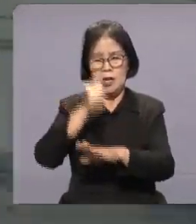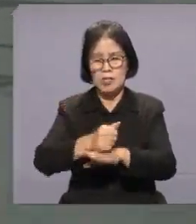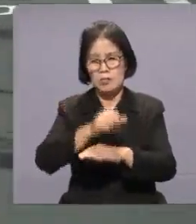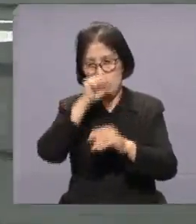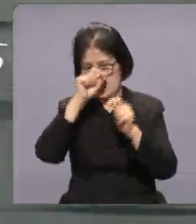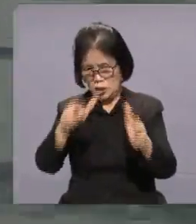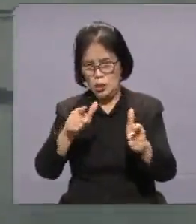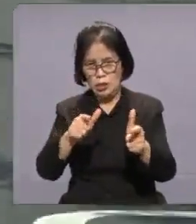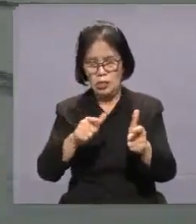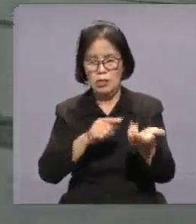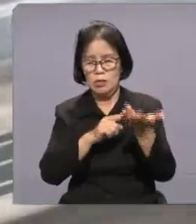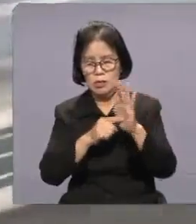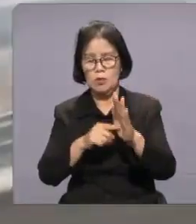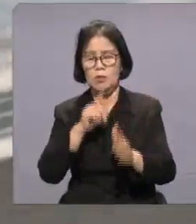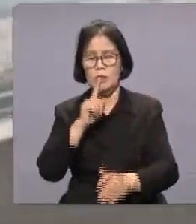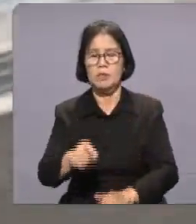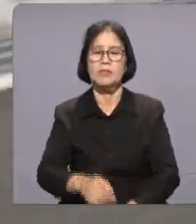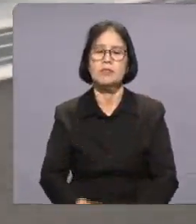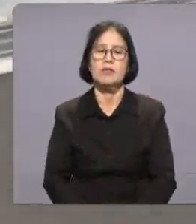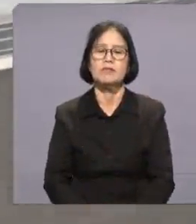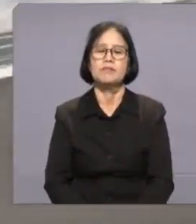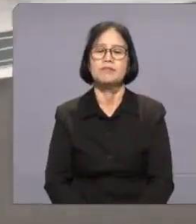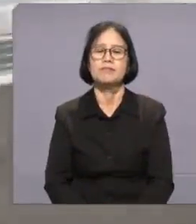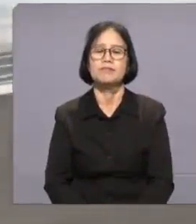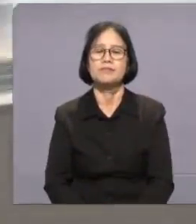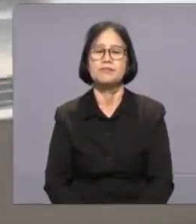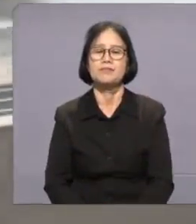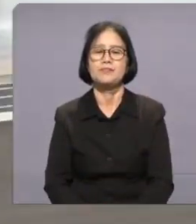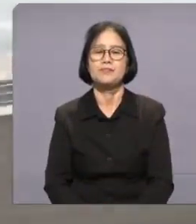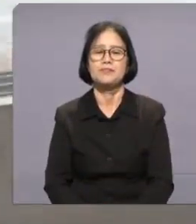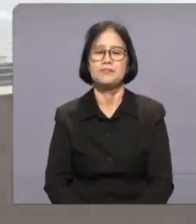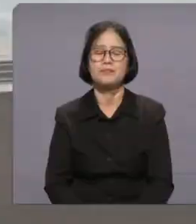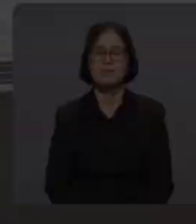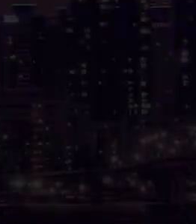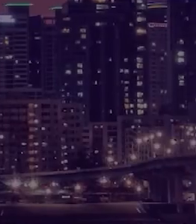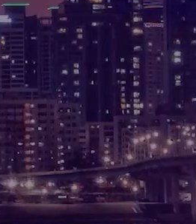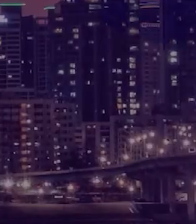기회로 보고 있습니다 OBS 뉴스 최한성입니다